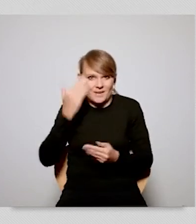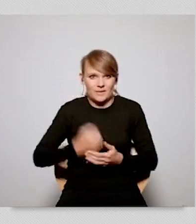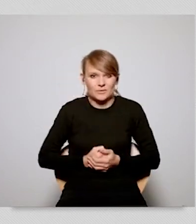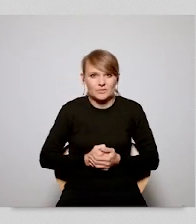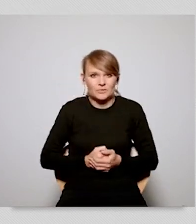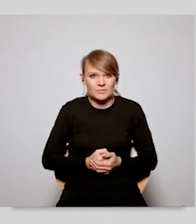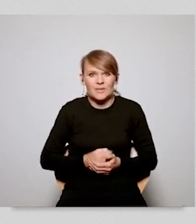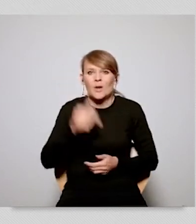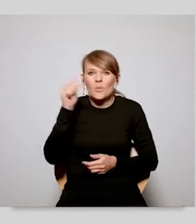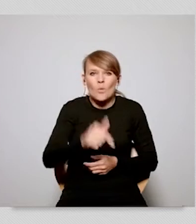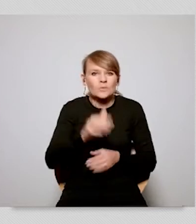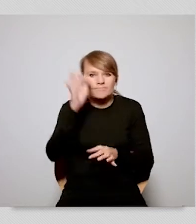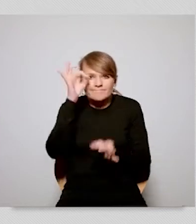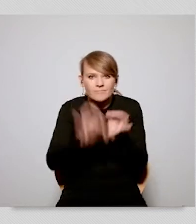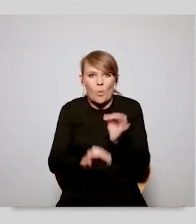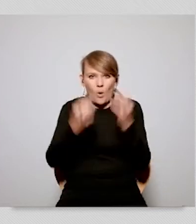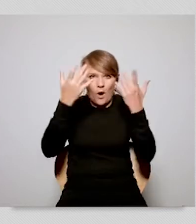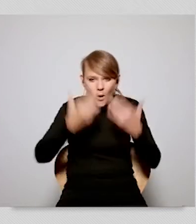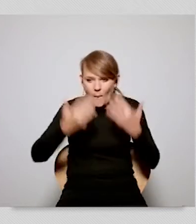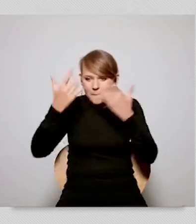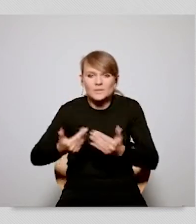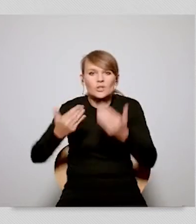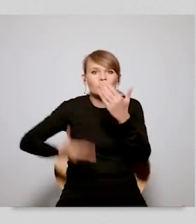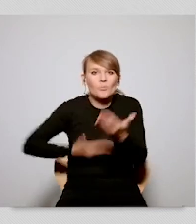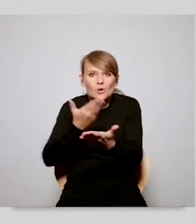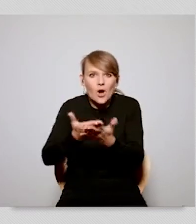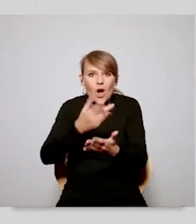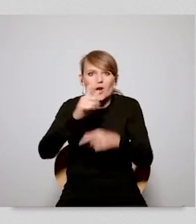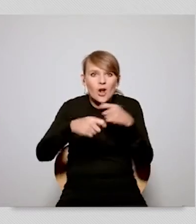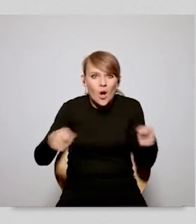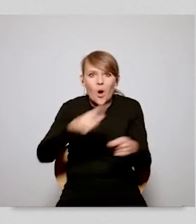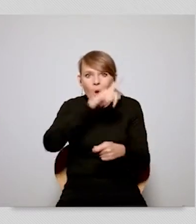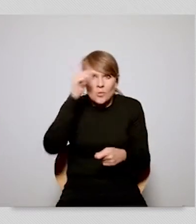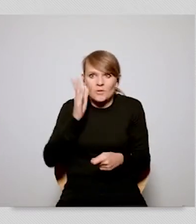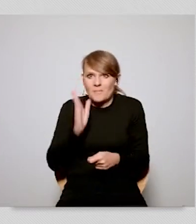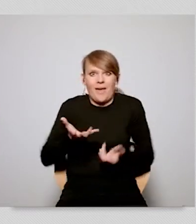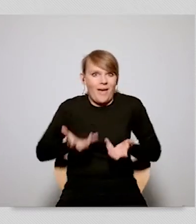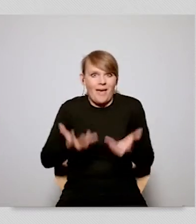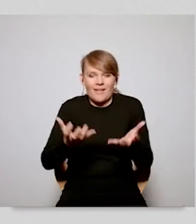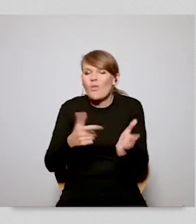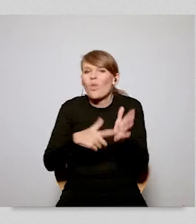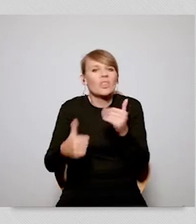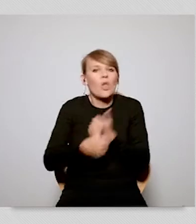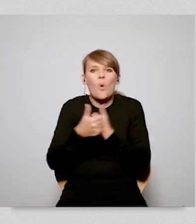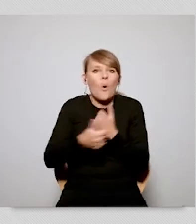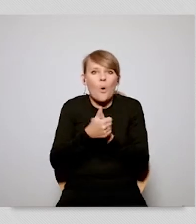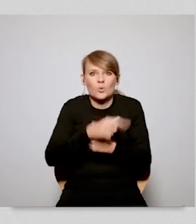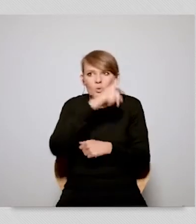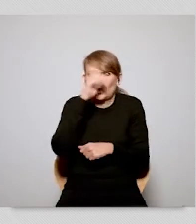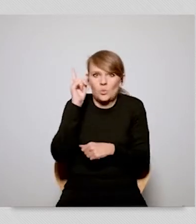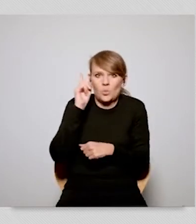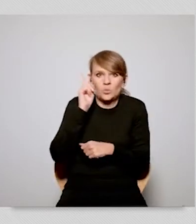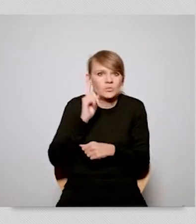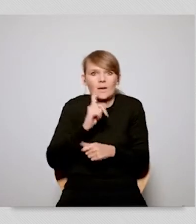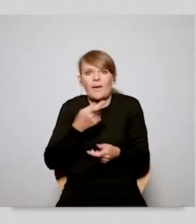Liczenie rzetelne i proponowanie rozwiązań takich, które będą ludzi zachęcały, bo naprawdę nie o to chodzi, żeby ludzie przestali się